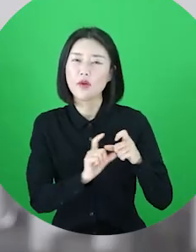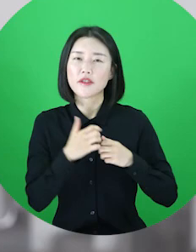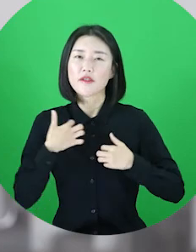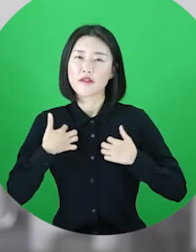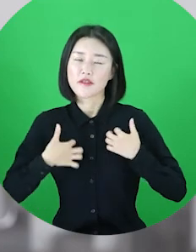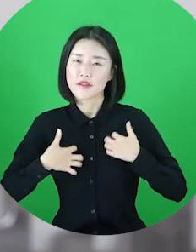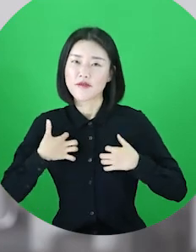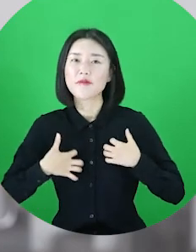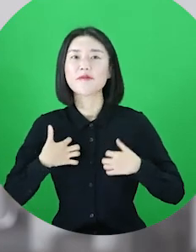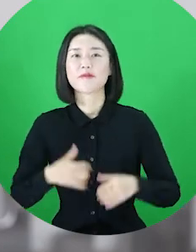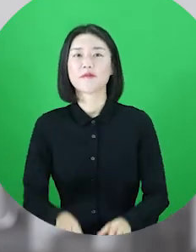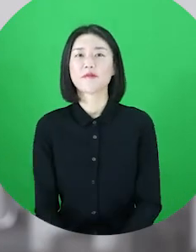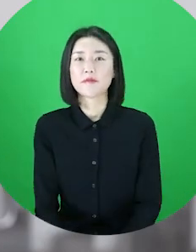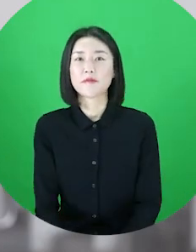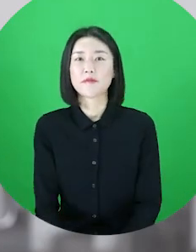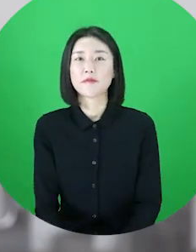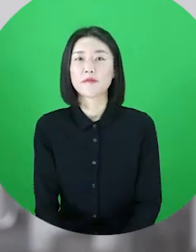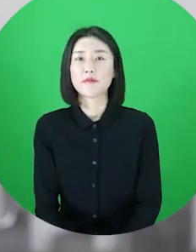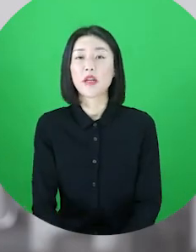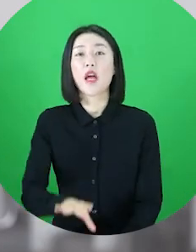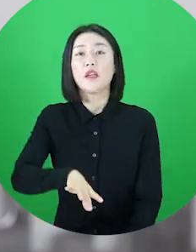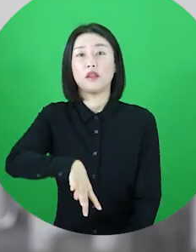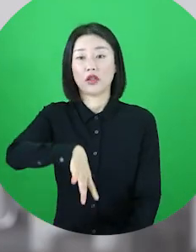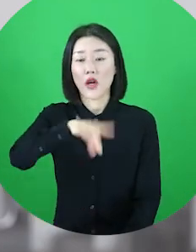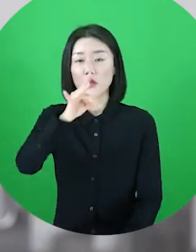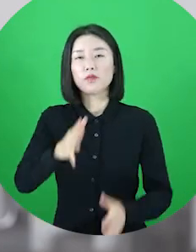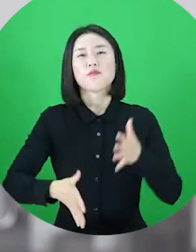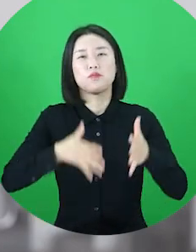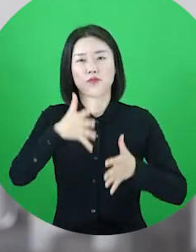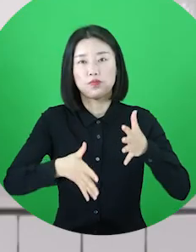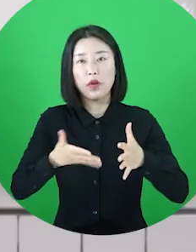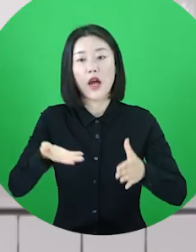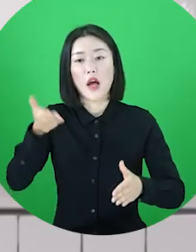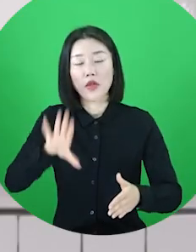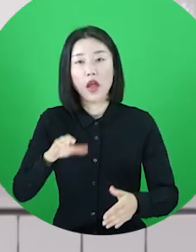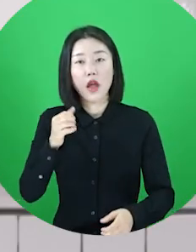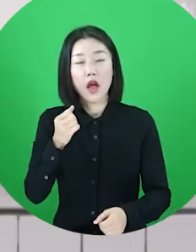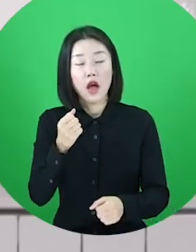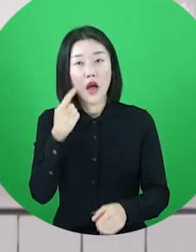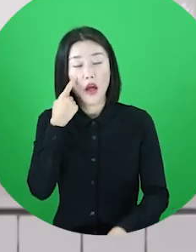한 번, 두 번 해보면 뭐든 다 잘할 수 있겠죠?